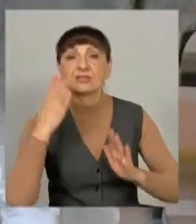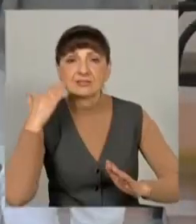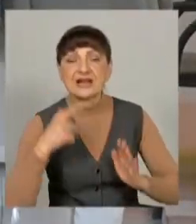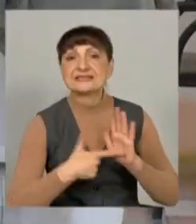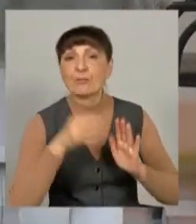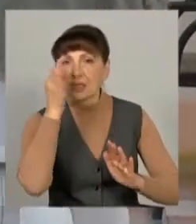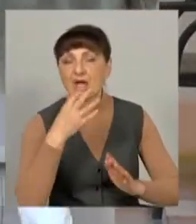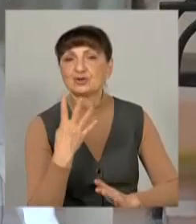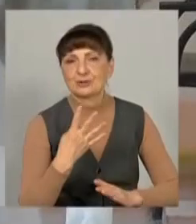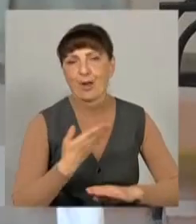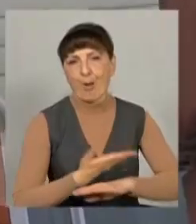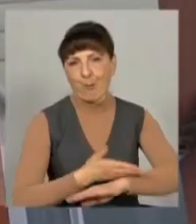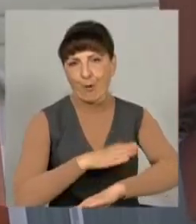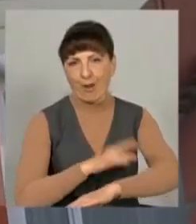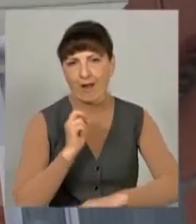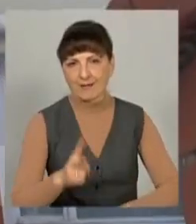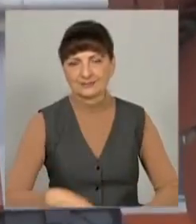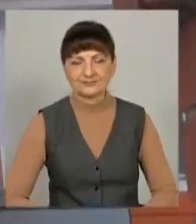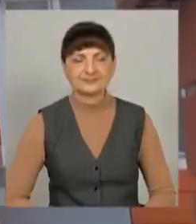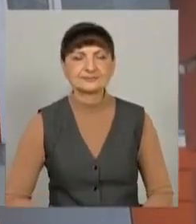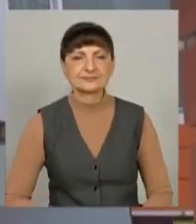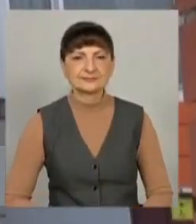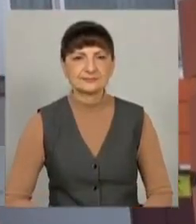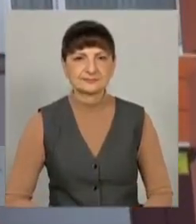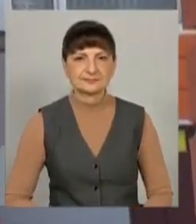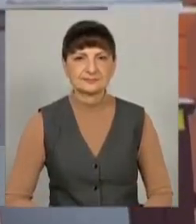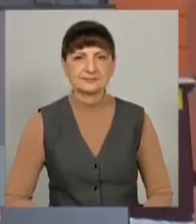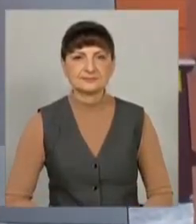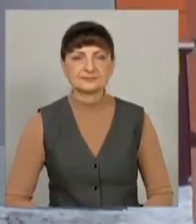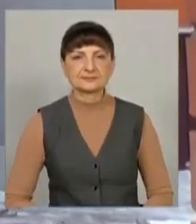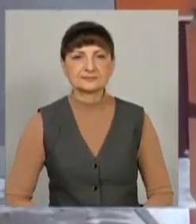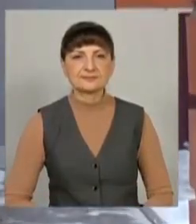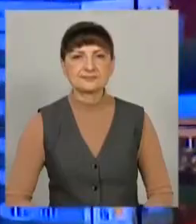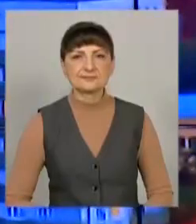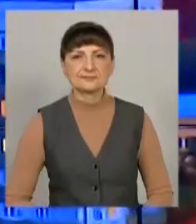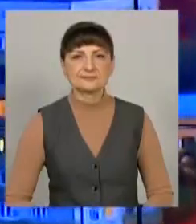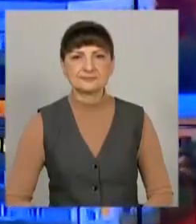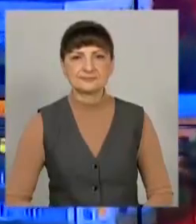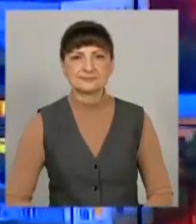немцев и 4 поляка. Нургуль Алина, Азамат Юлубаев, телеканал Алматы, Североказахстанская область.